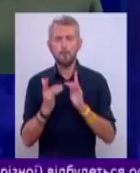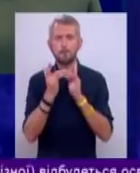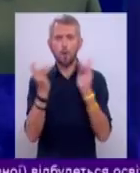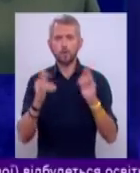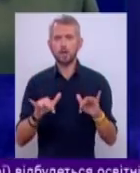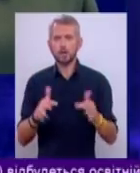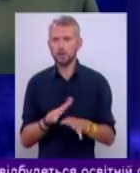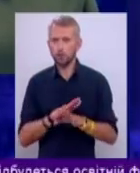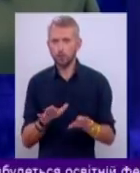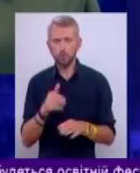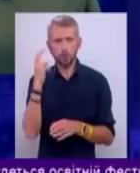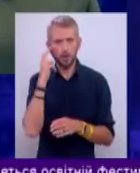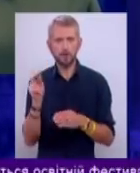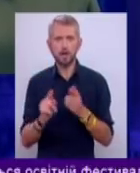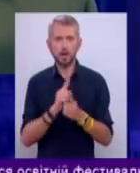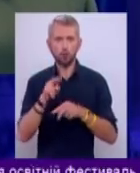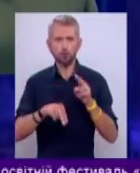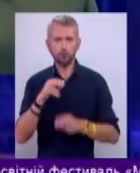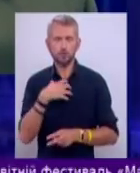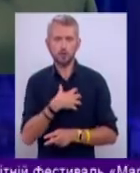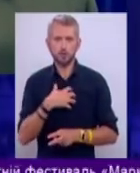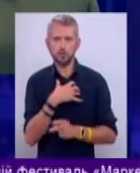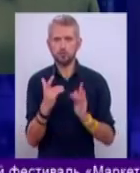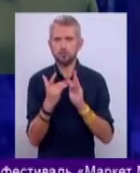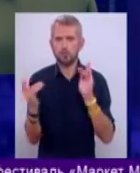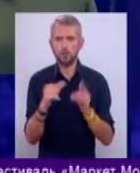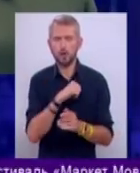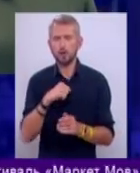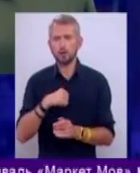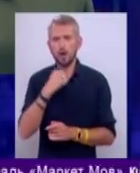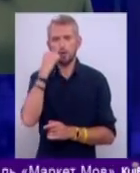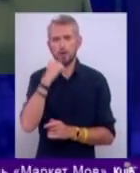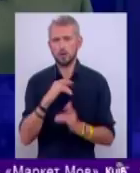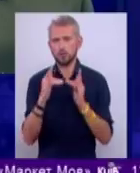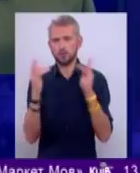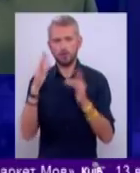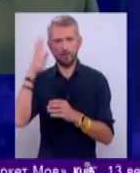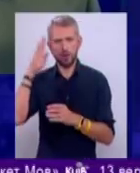Мости не втомились. У столиці реконструюють стратегічну переправу та найстаріший віадук.